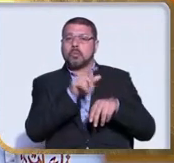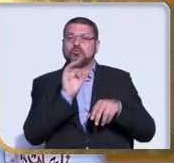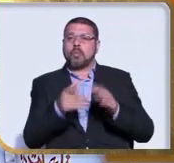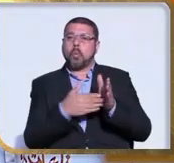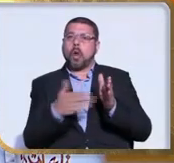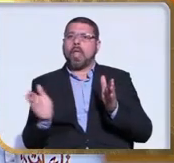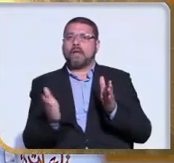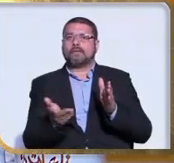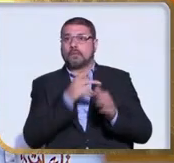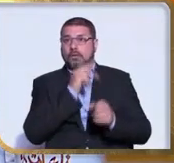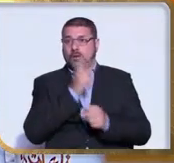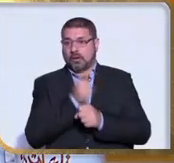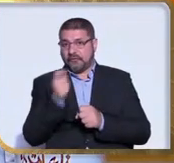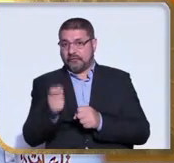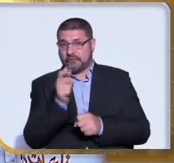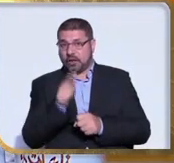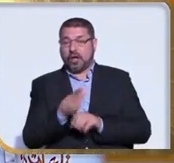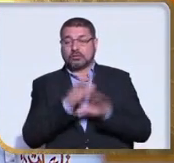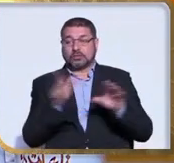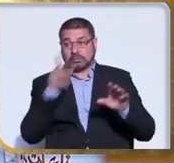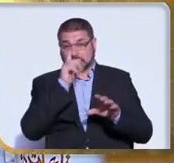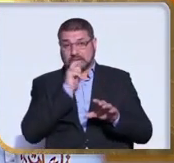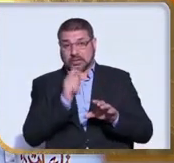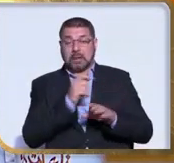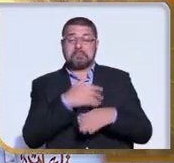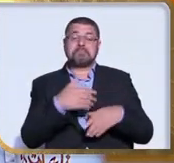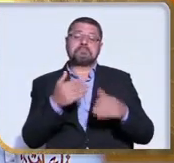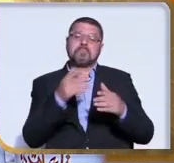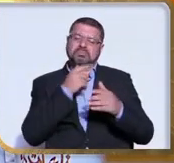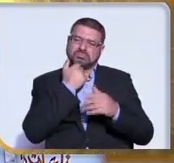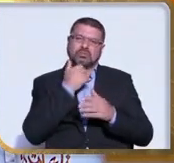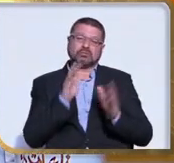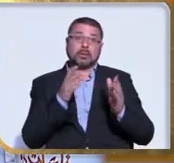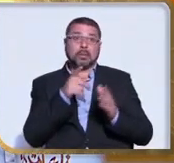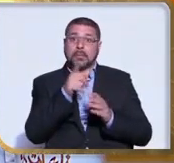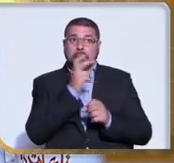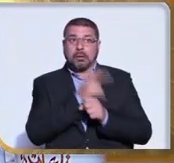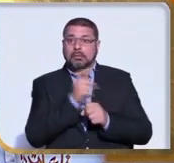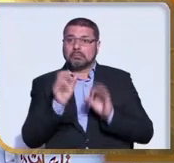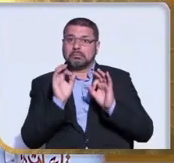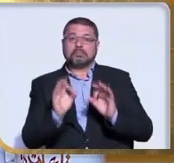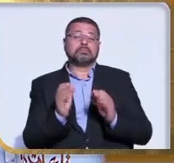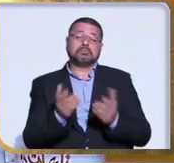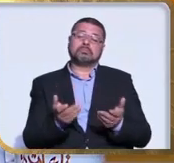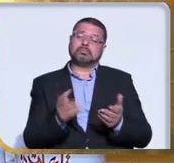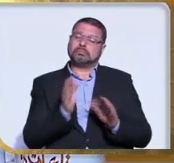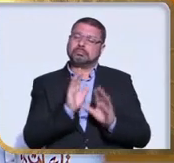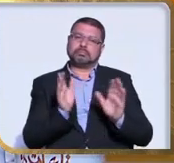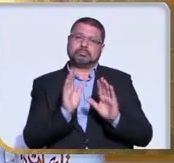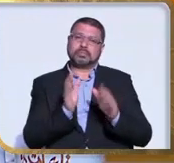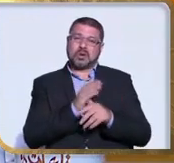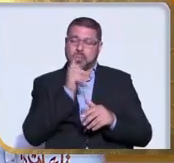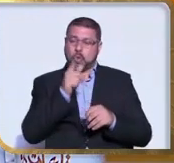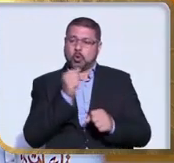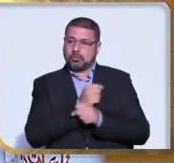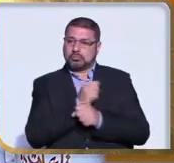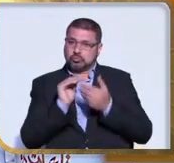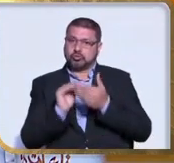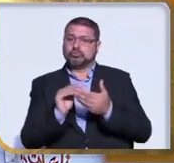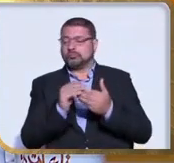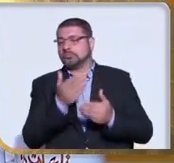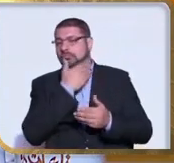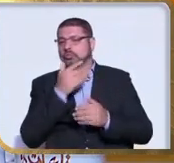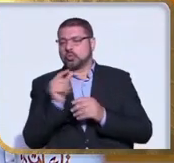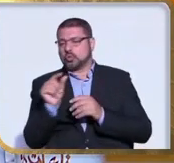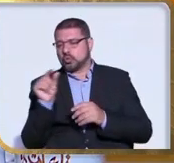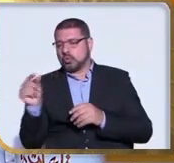مصروف للبيت مش مديها مصروف شخصي ليها تحوش منه، يعني مديها نفقات البيت وهو قايم بيها، هي بتاخد